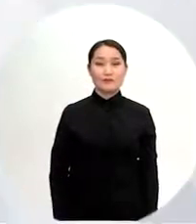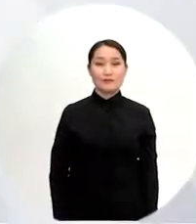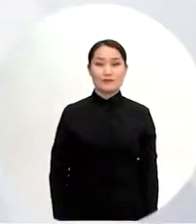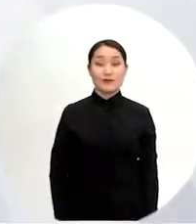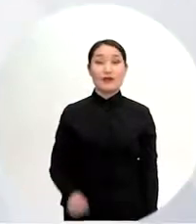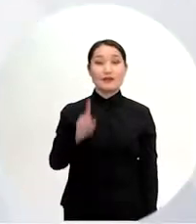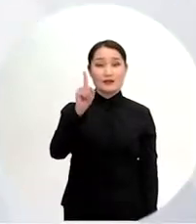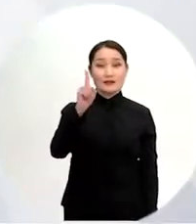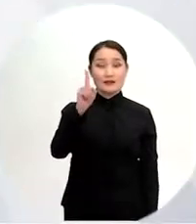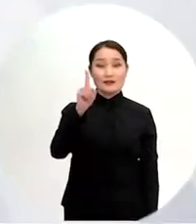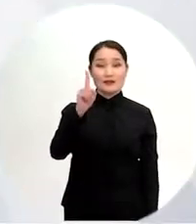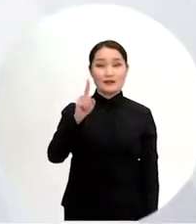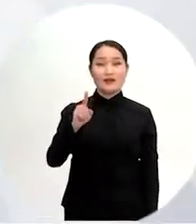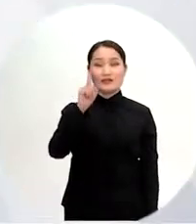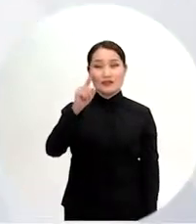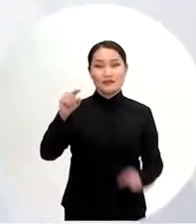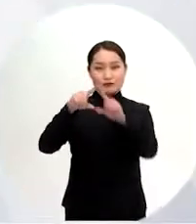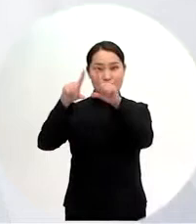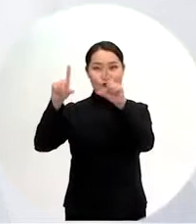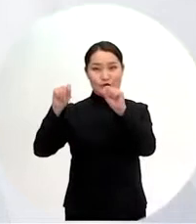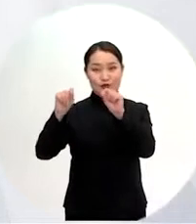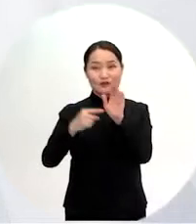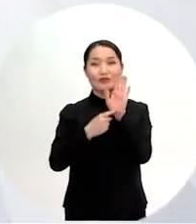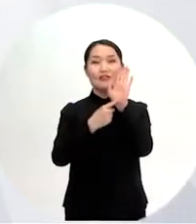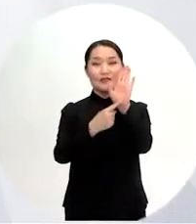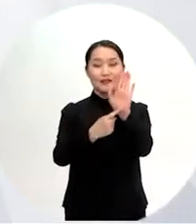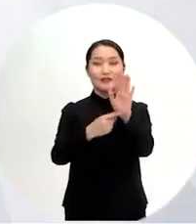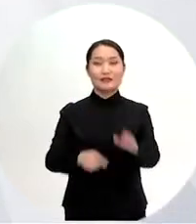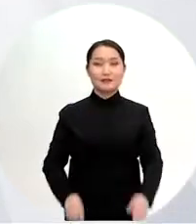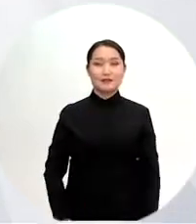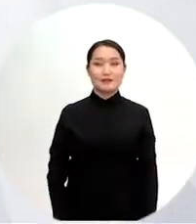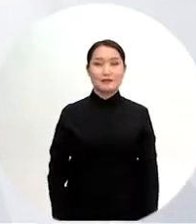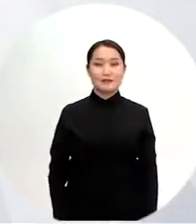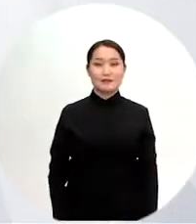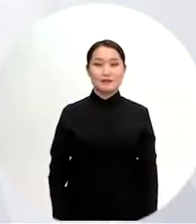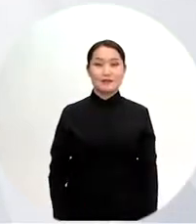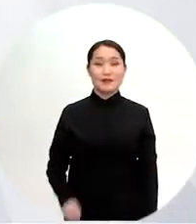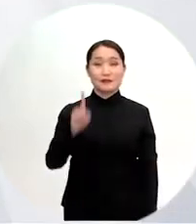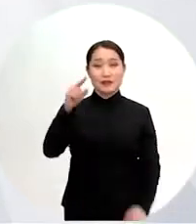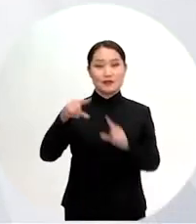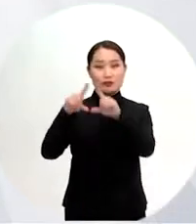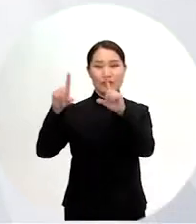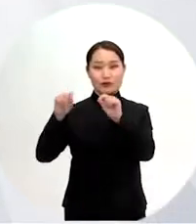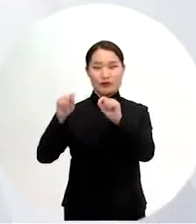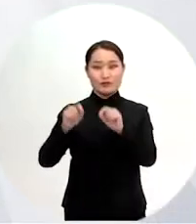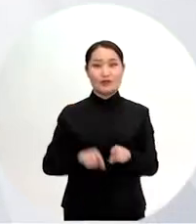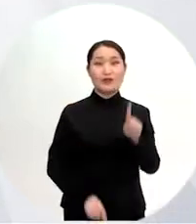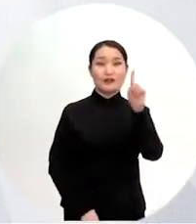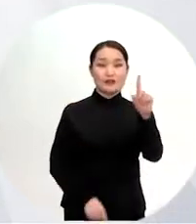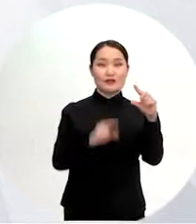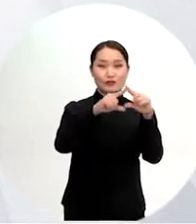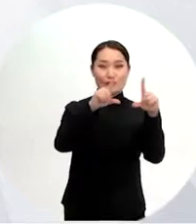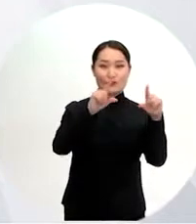нь нэг хурууг нэг дөрвөлжинүүдээр төлөөлүүллээ. Нэг дөрвөлжин, нэг